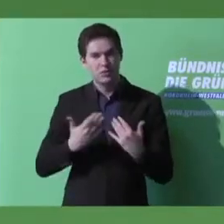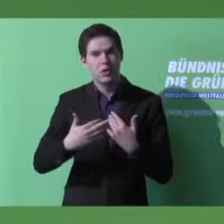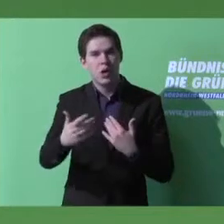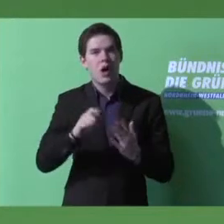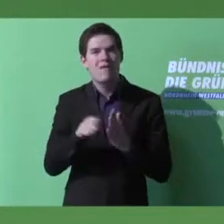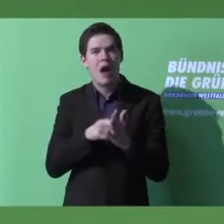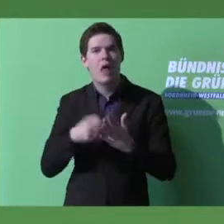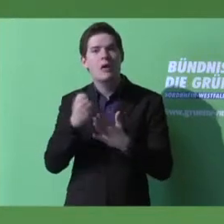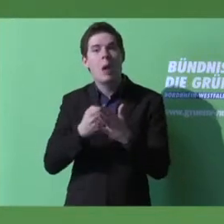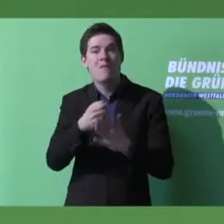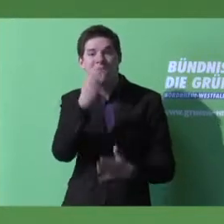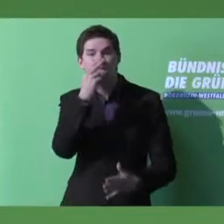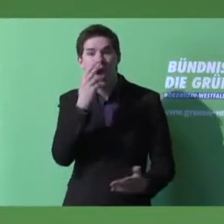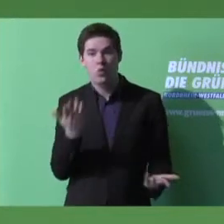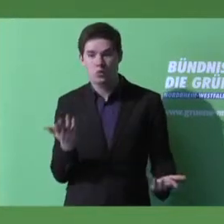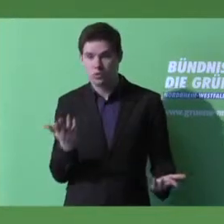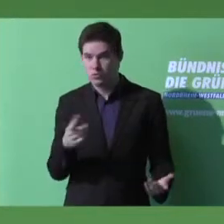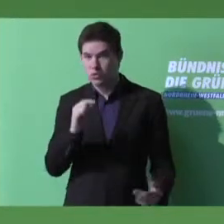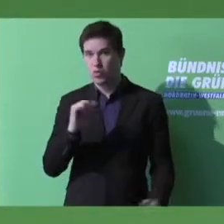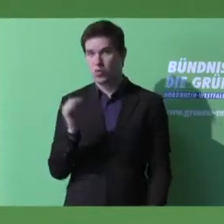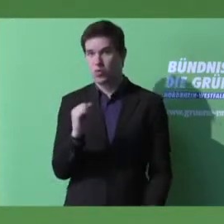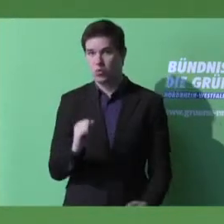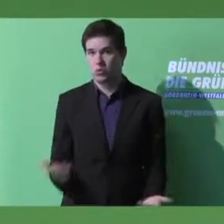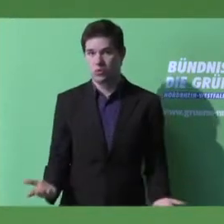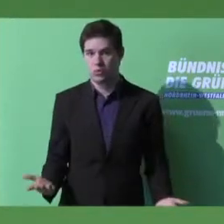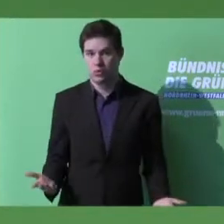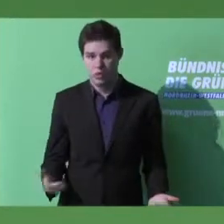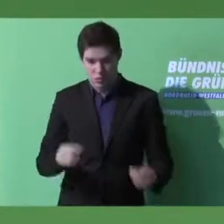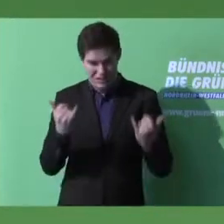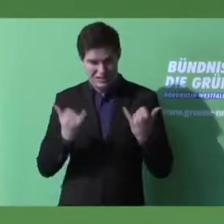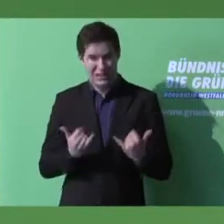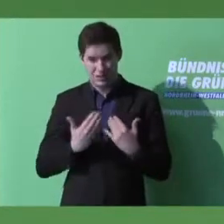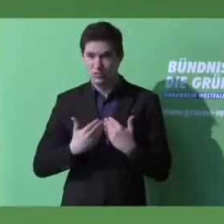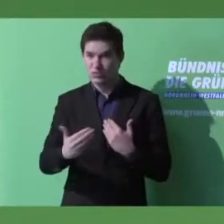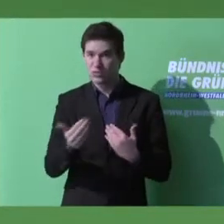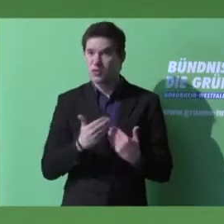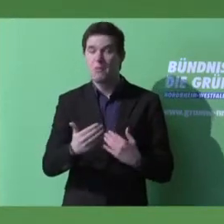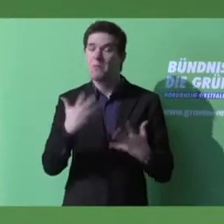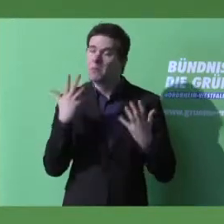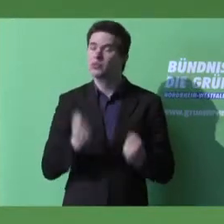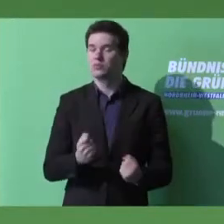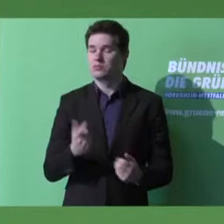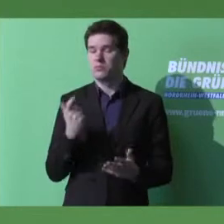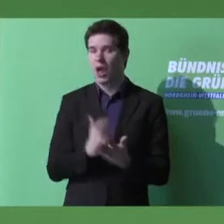wird. Es wird in diesem Wahlkampf knüppelhart werden,